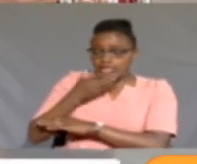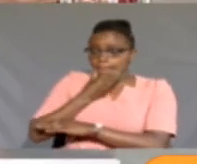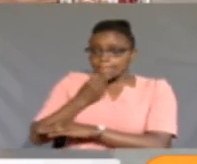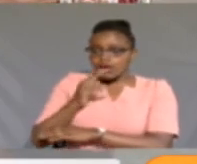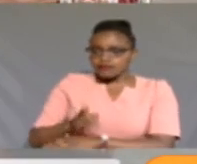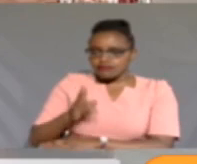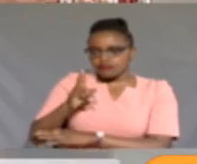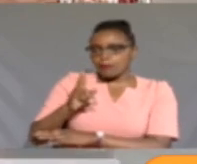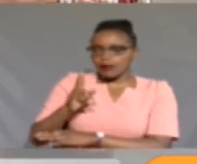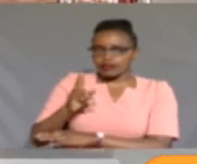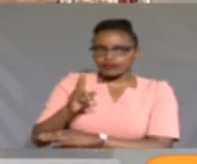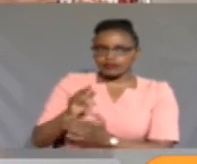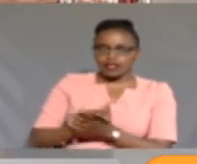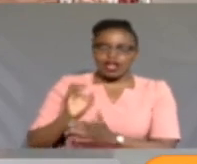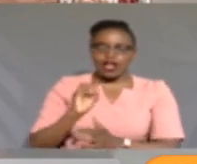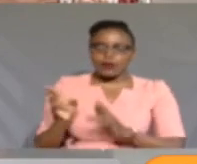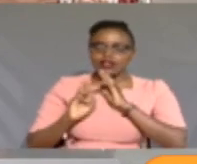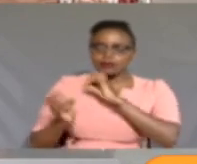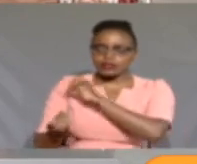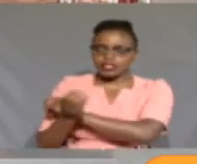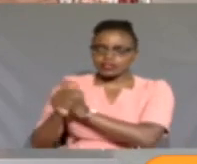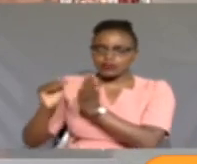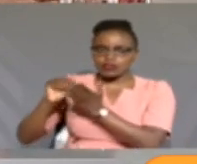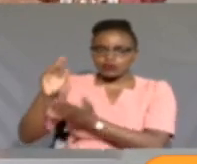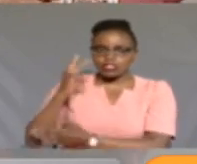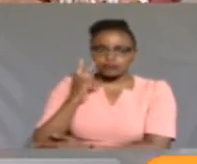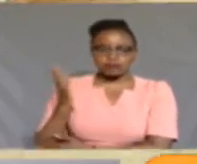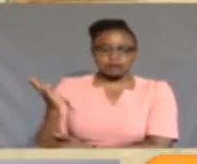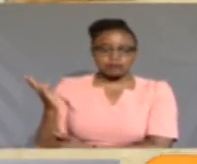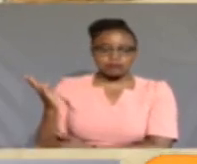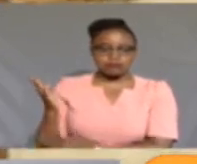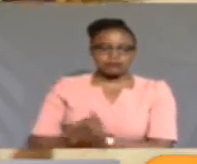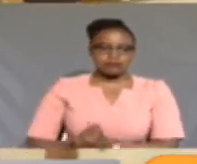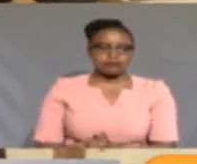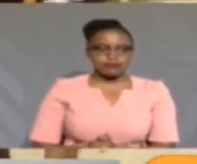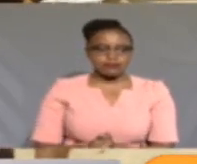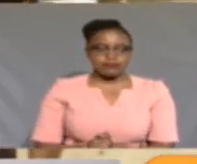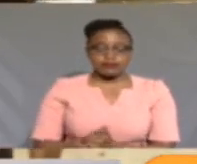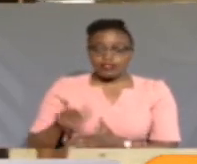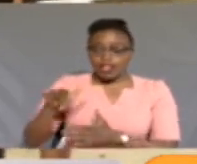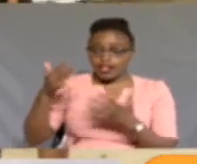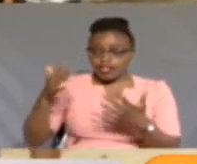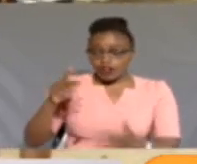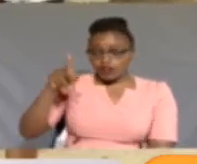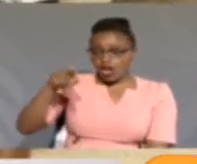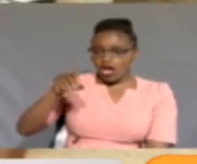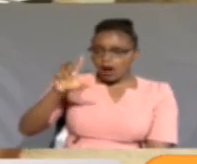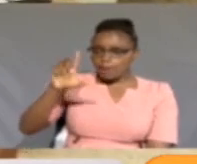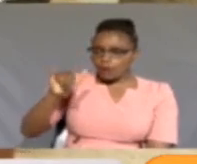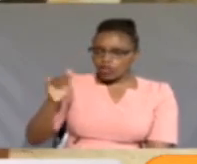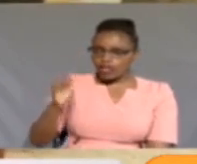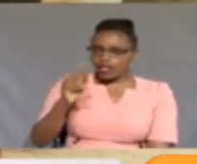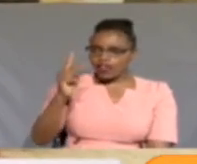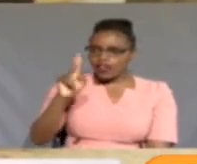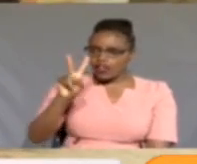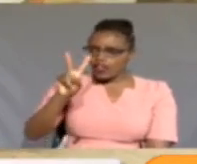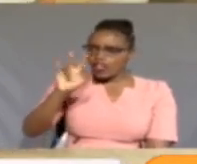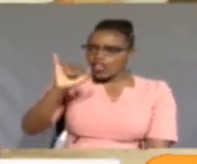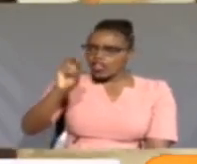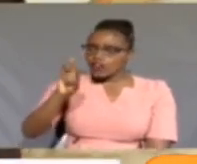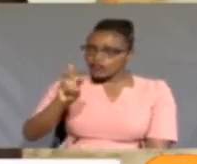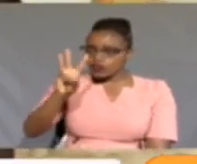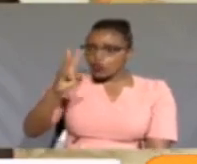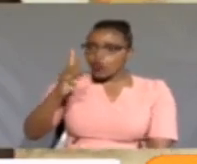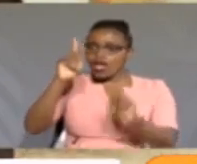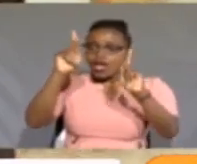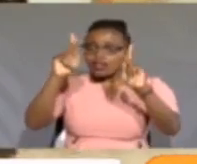tatu mwenda zake. Loro Tieno na kina cha taarifa hiyo. Katika mtaa wa Polyview mjini Kisumu ndipo Peter